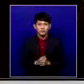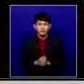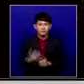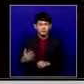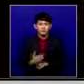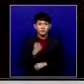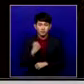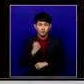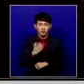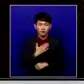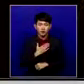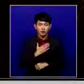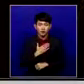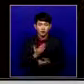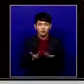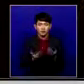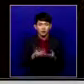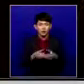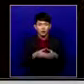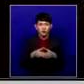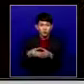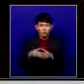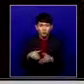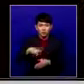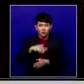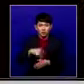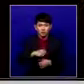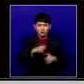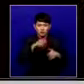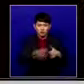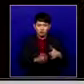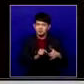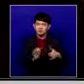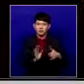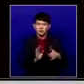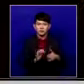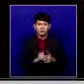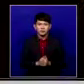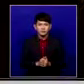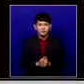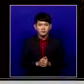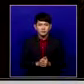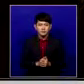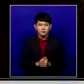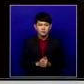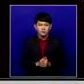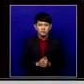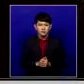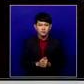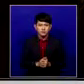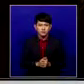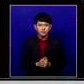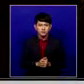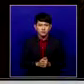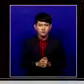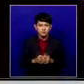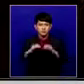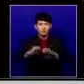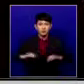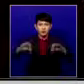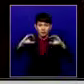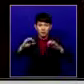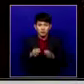ต้องหรือทุกฝ่ายนะครับก็ต้องไม่มีพฤติกรรมเช่นนั้นครับต่อไปนี้เป็นเวลารัฐบาลสามารถ